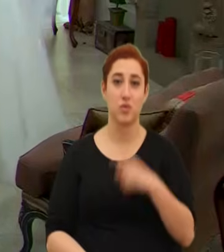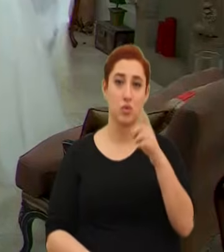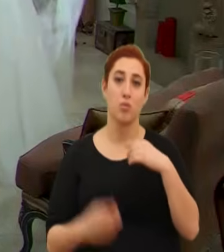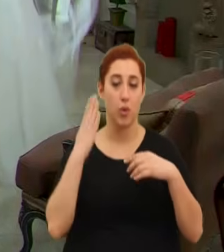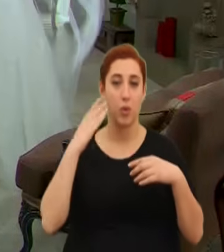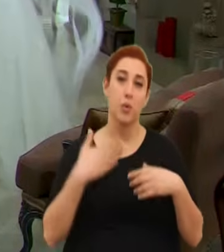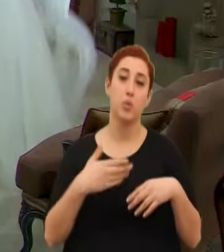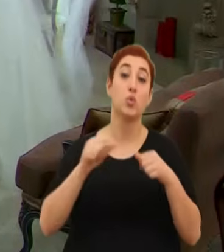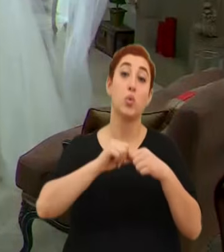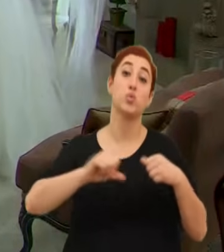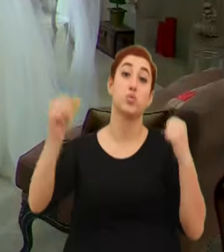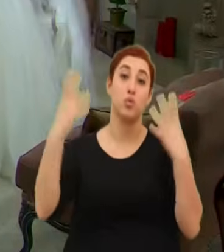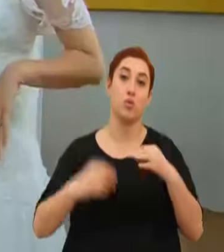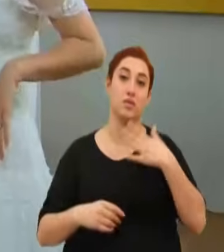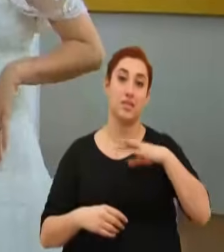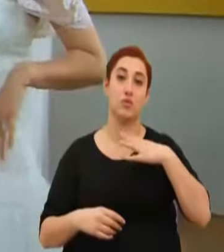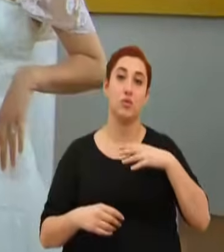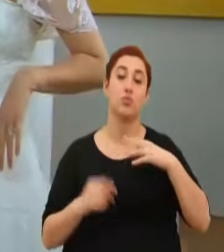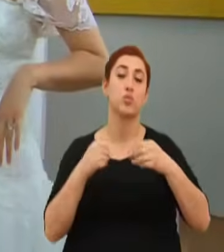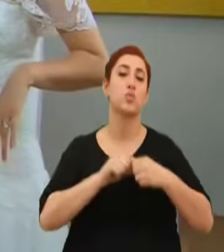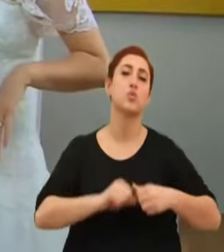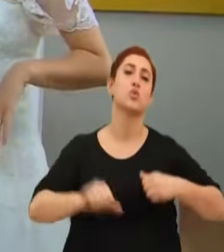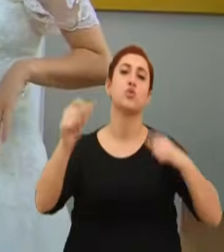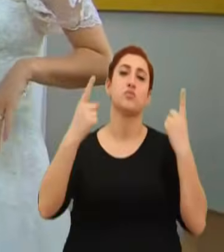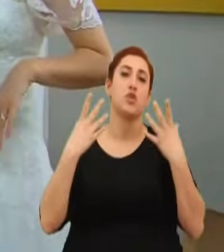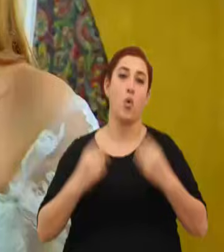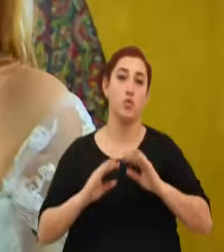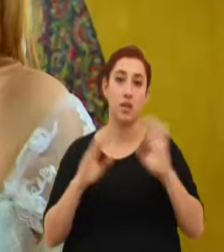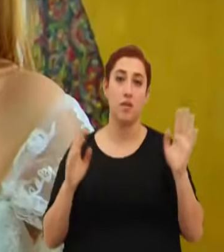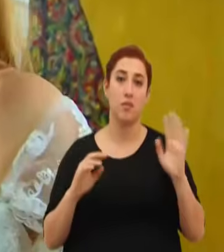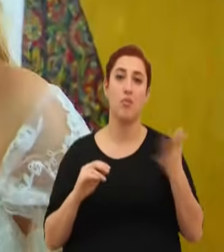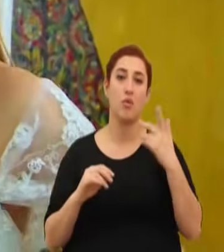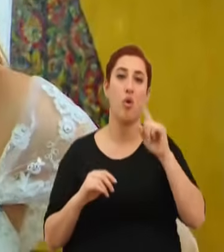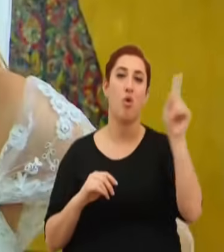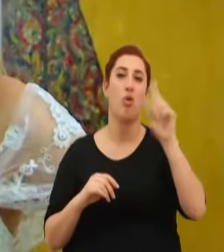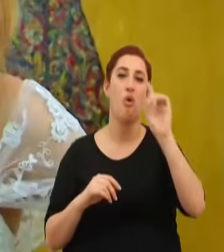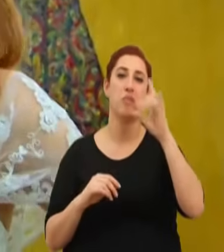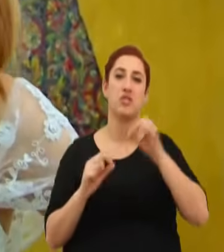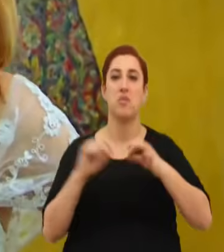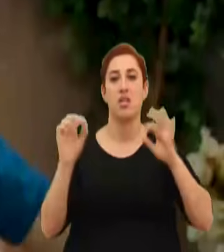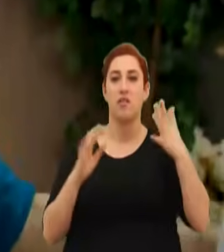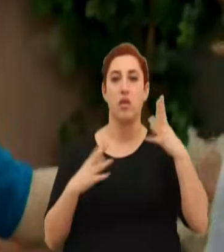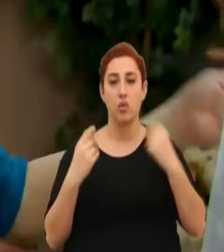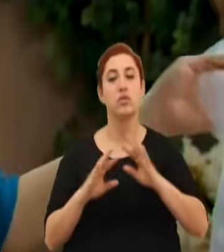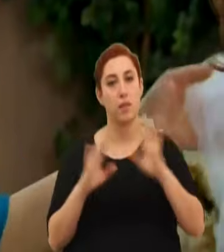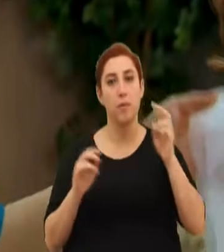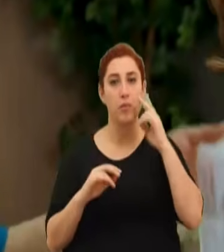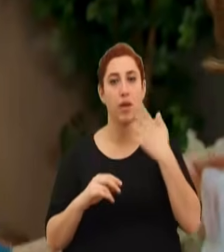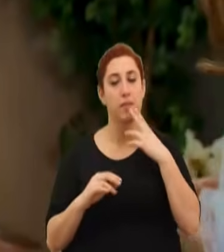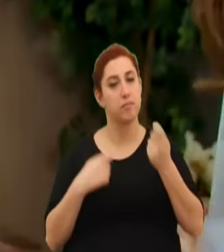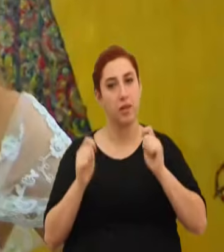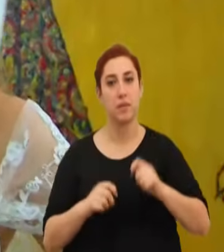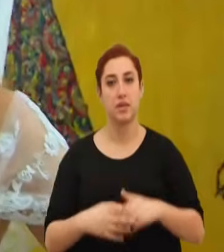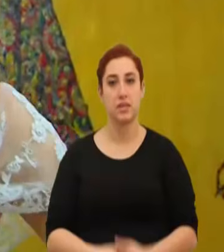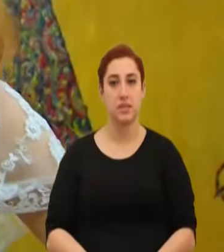da böyle daha uzun olsun istiyorum. Üstüdantel etekleri tüm şey straplez tamam, model bembeyaz bir gelinlik. Falan olsun. Tamam Rüyam Hanım